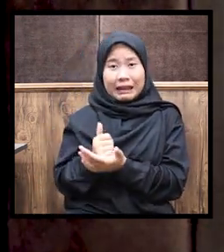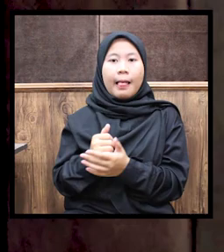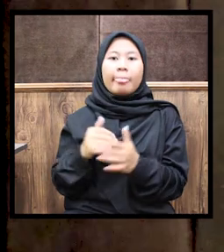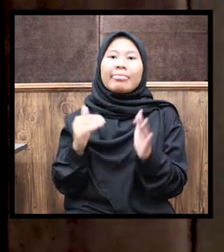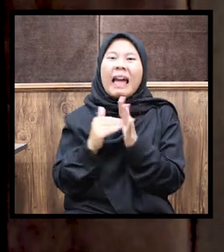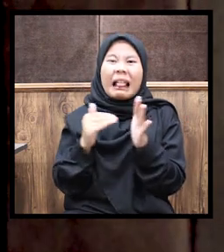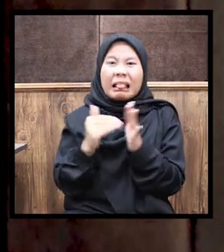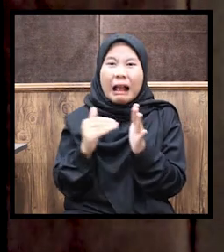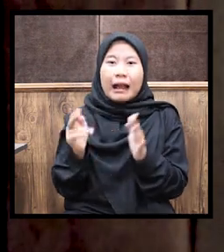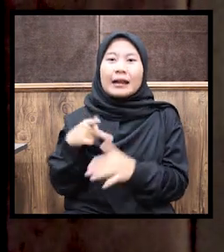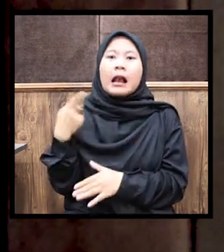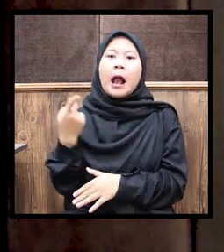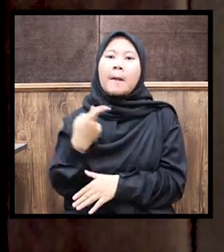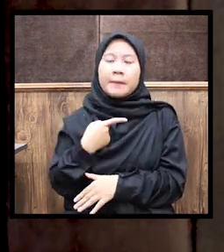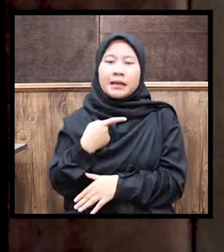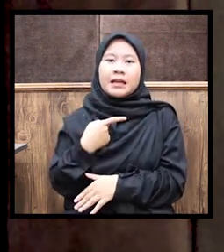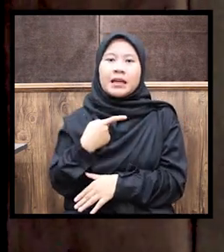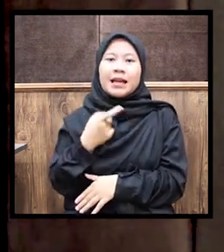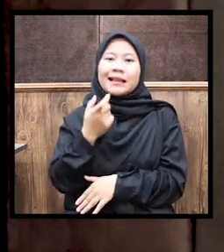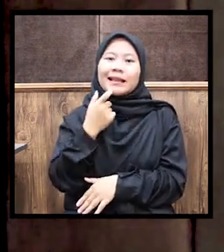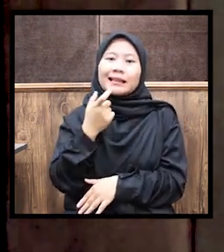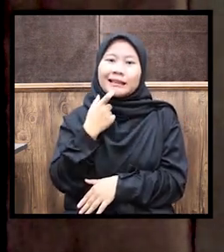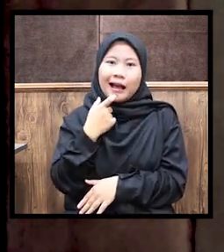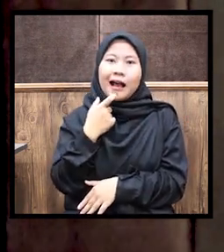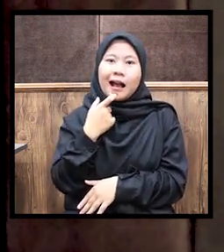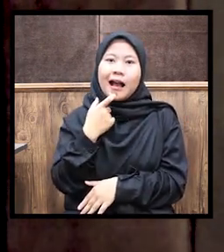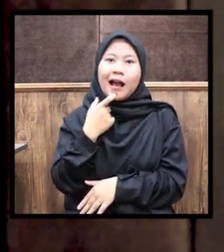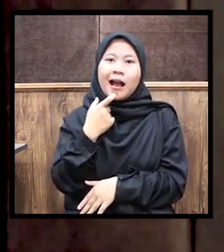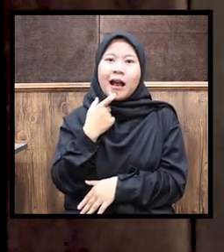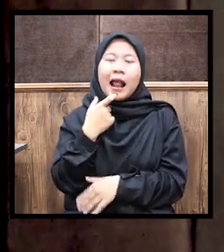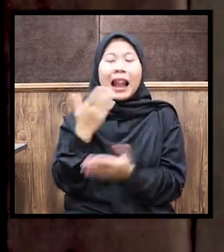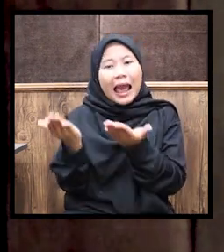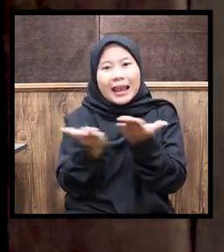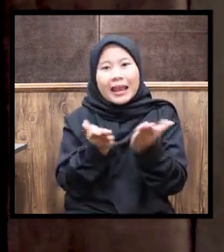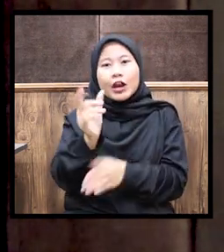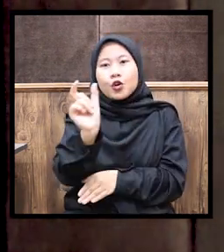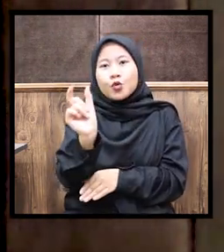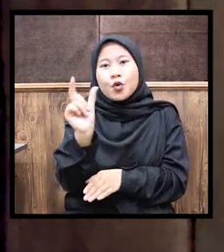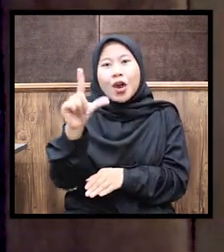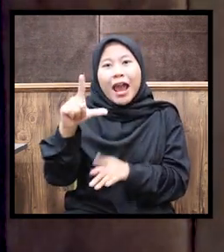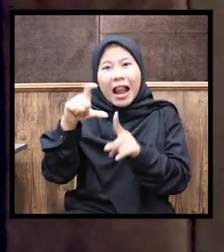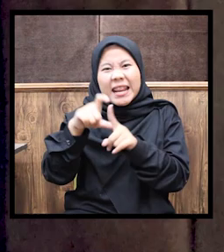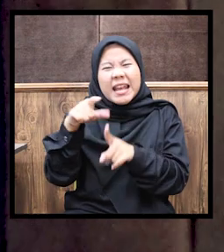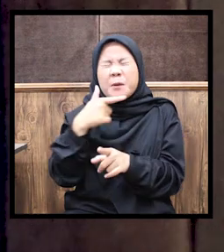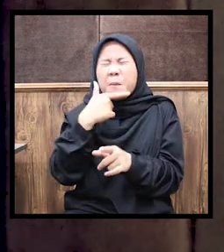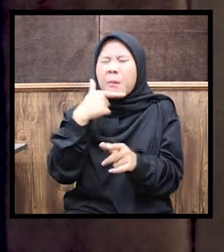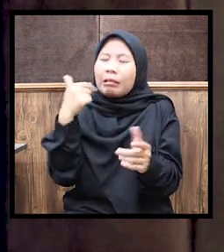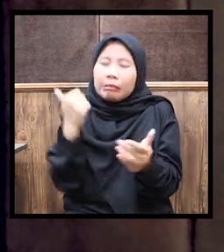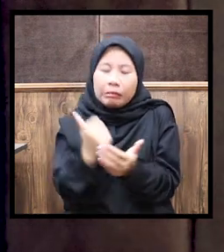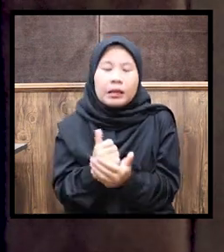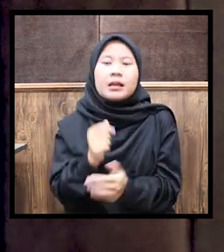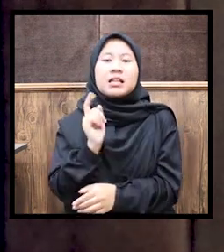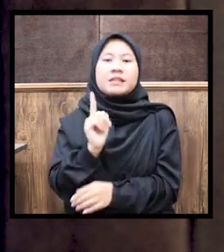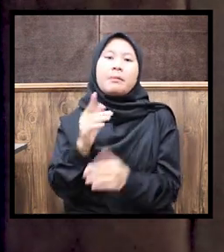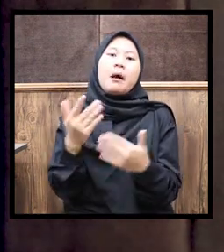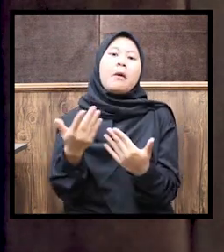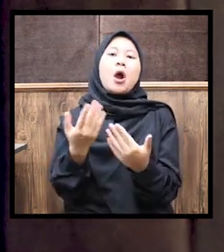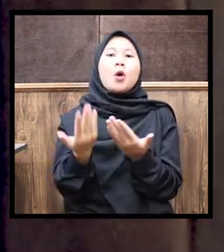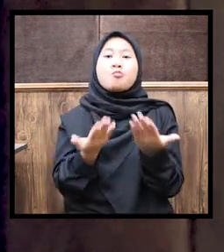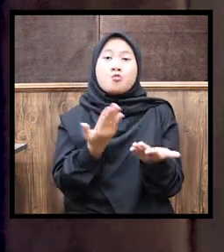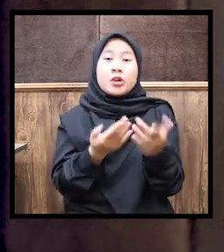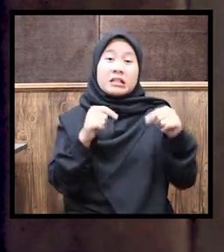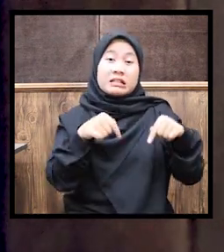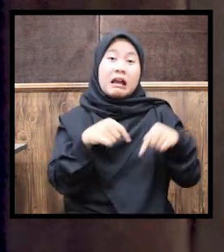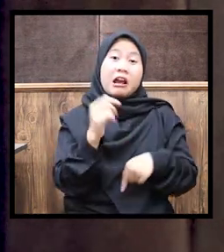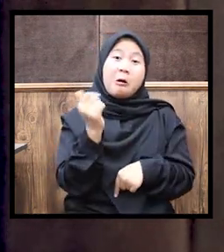keberadaan u itu penting e mungkin selama ini baru yang ada itu ada u ketenangedjaan nah harapan kita memang